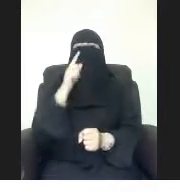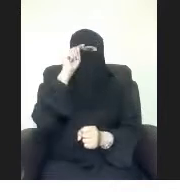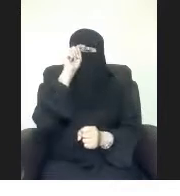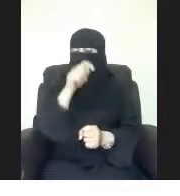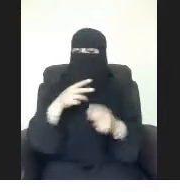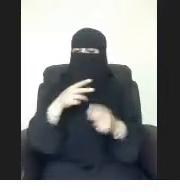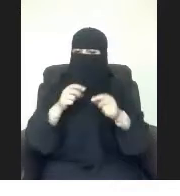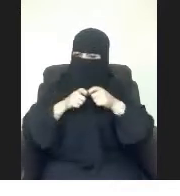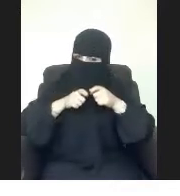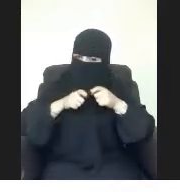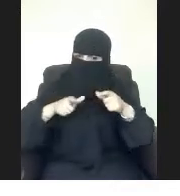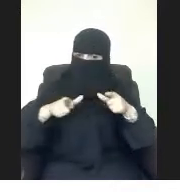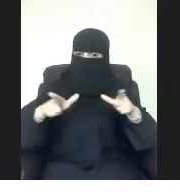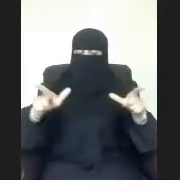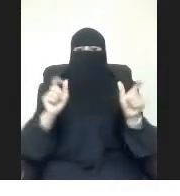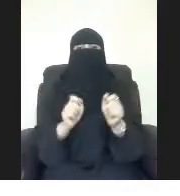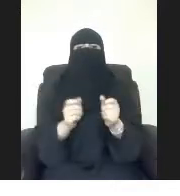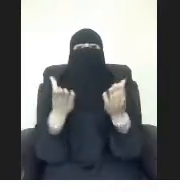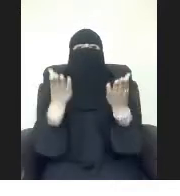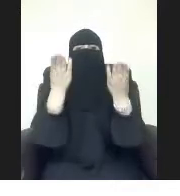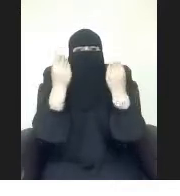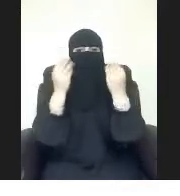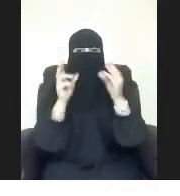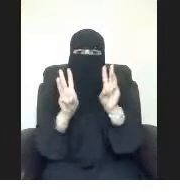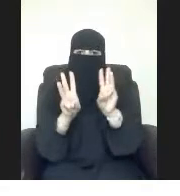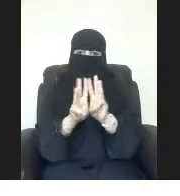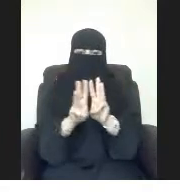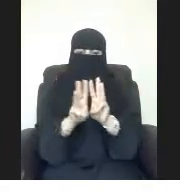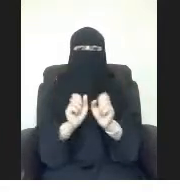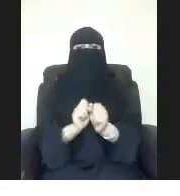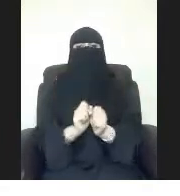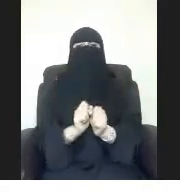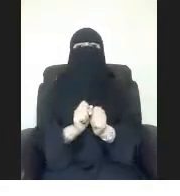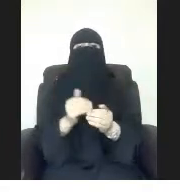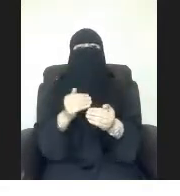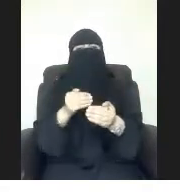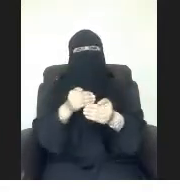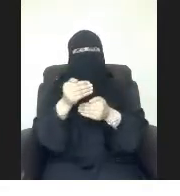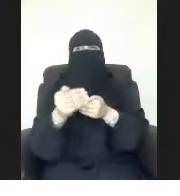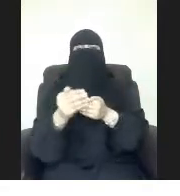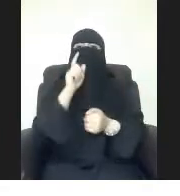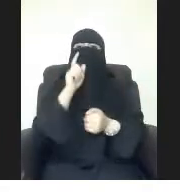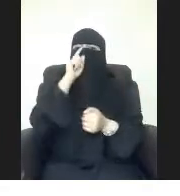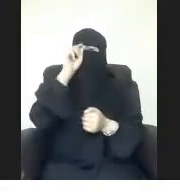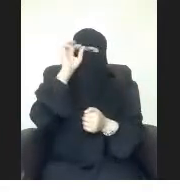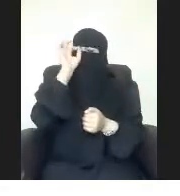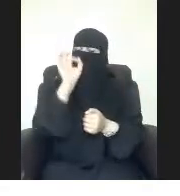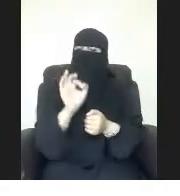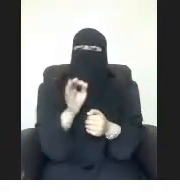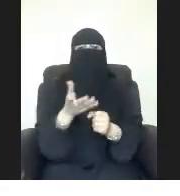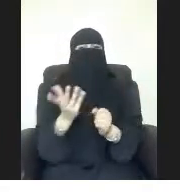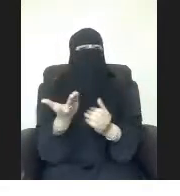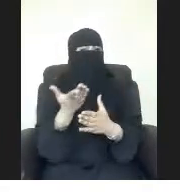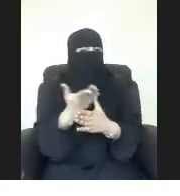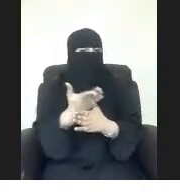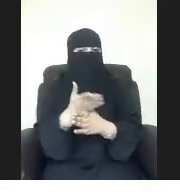سريعا، إضافة طبعا إلى التعليم عن بعد الذي كان اضطرارا طبعا بسبب الجائحة.